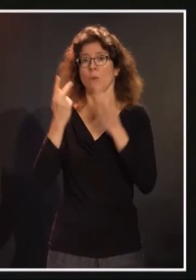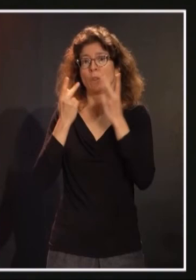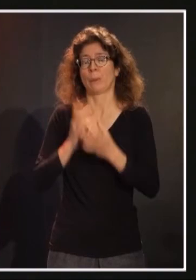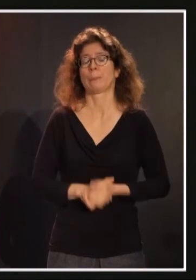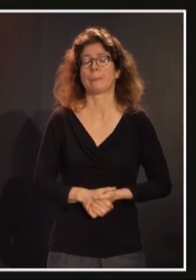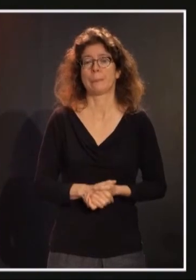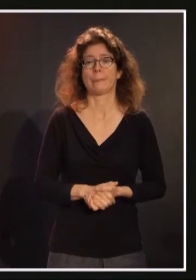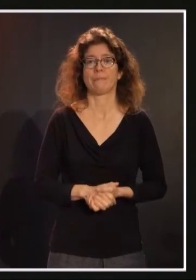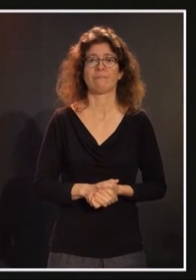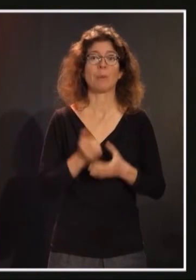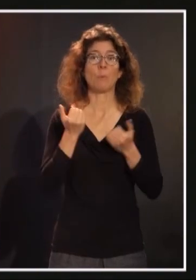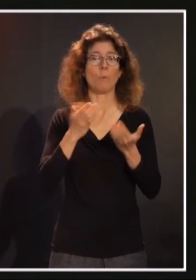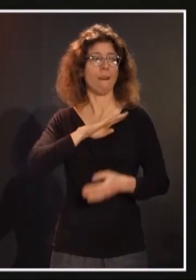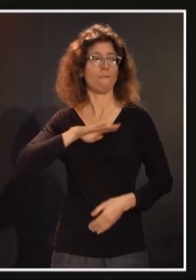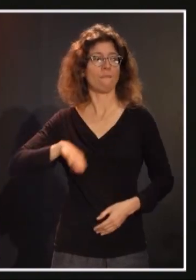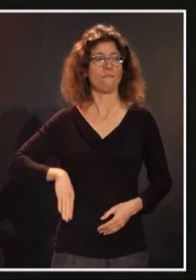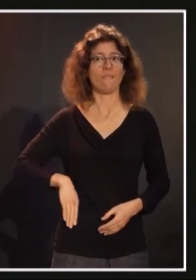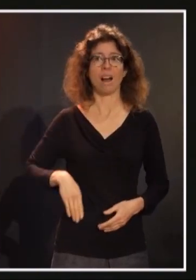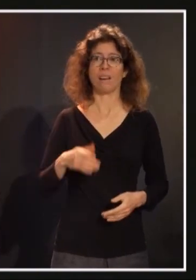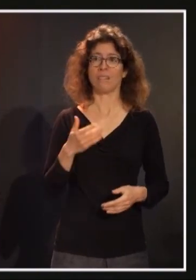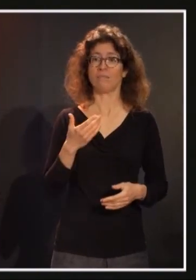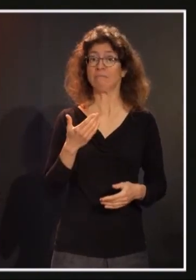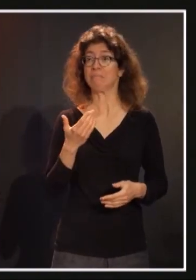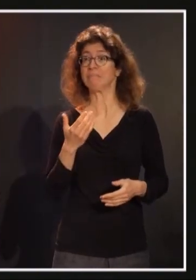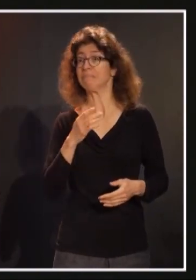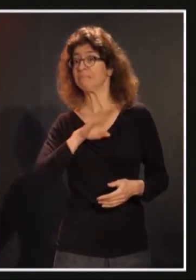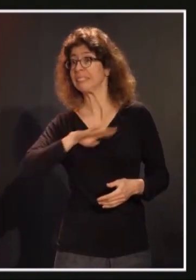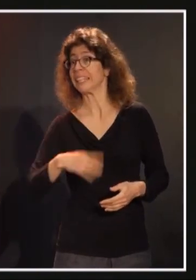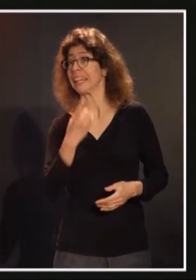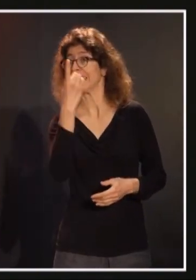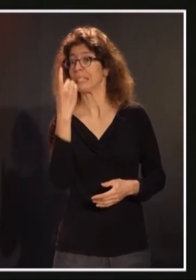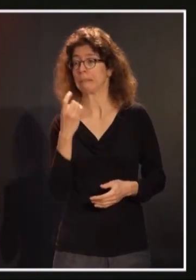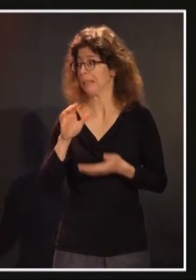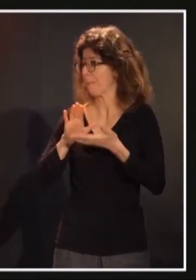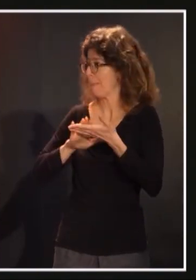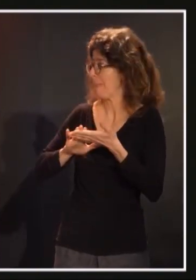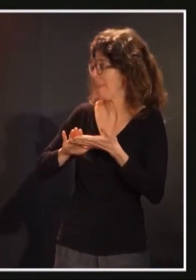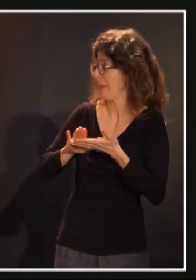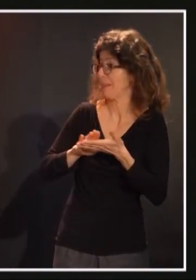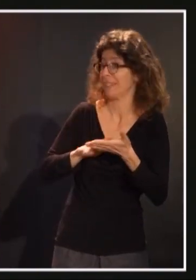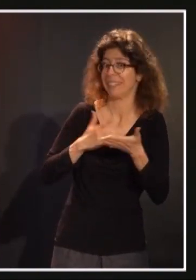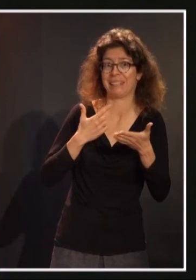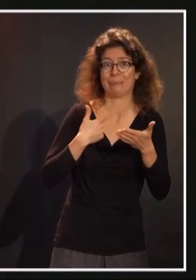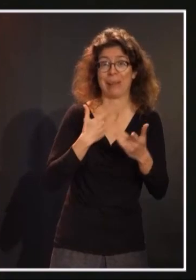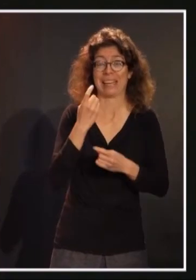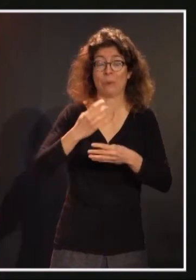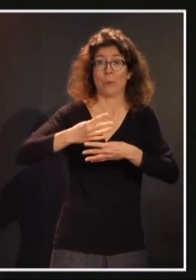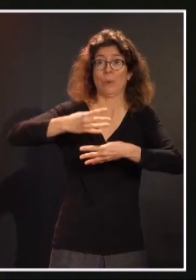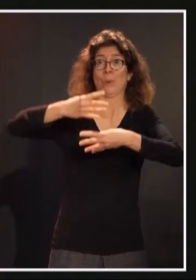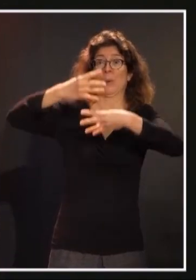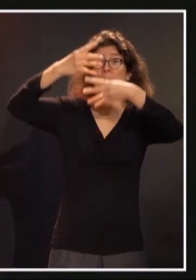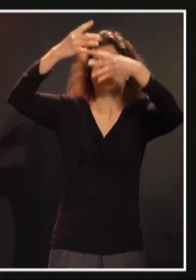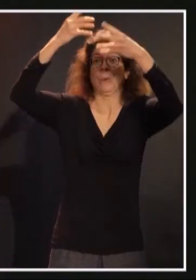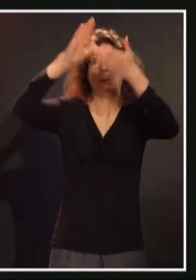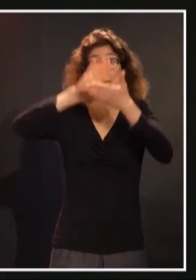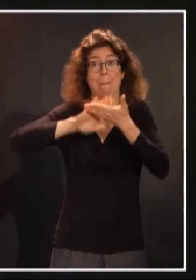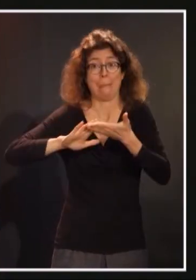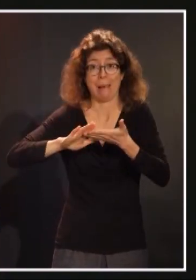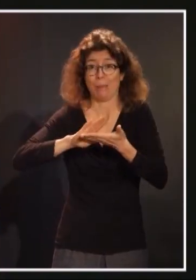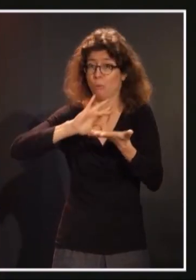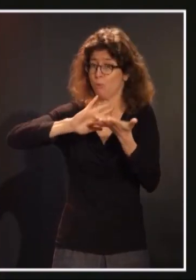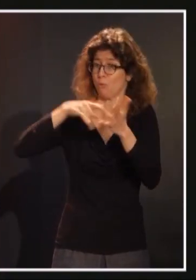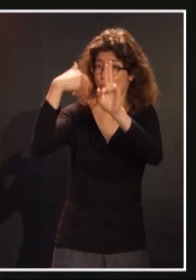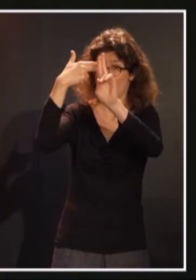Je vous propose de terminer avec une dernière question. On est désolé, on reçoit de nombreuses questions. On ne va malheureusement pas pouvoir répondre à tout le